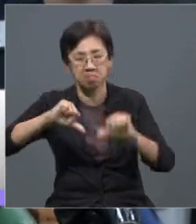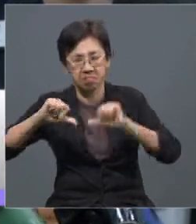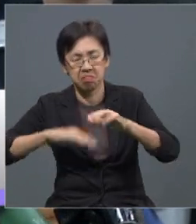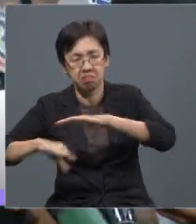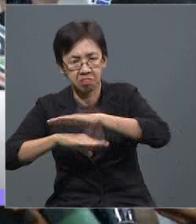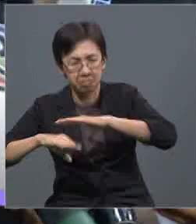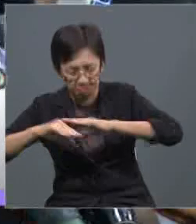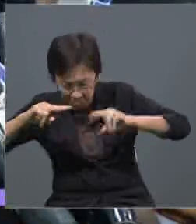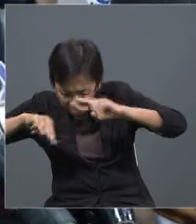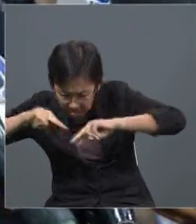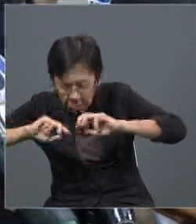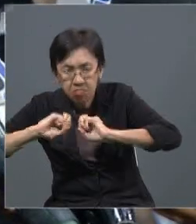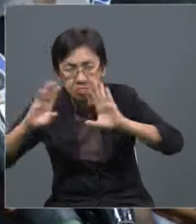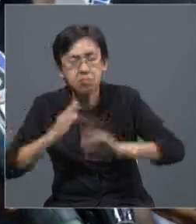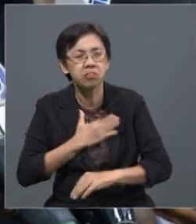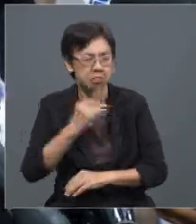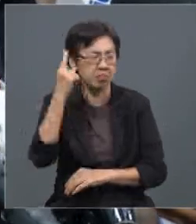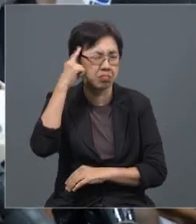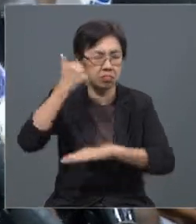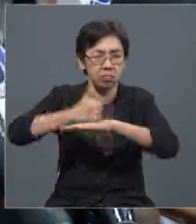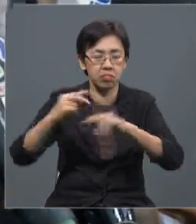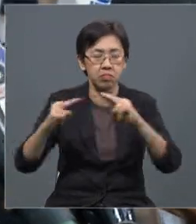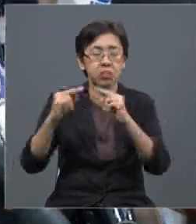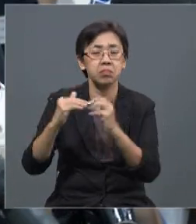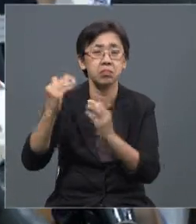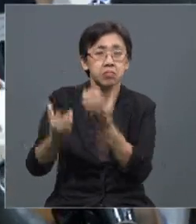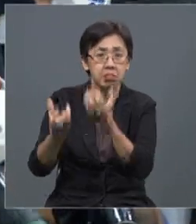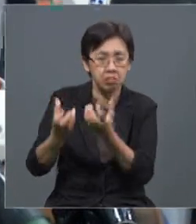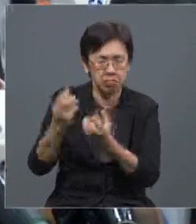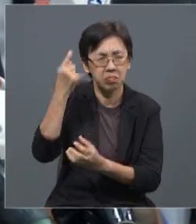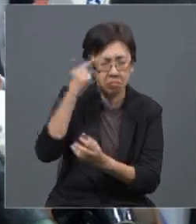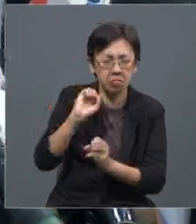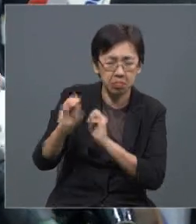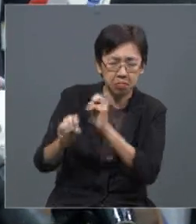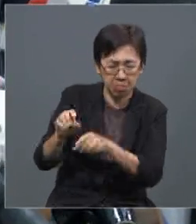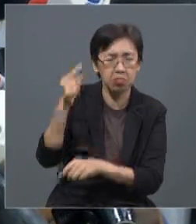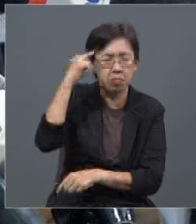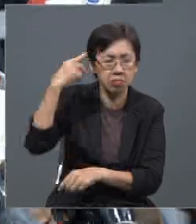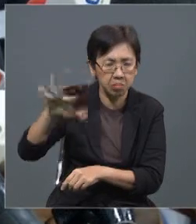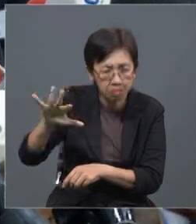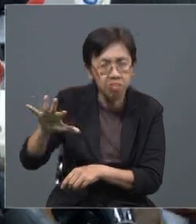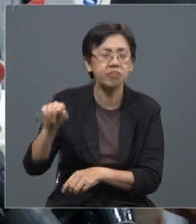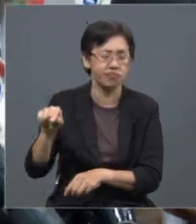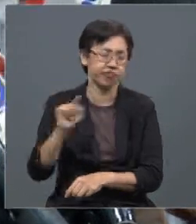ขึ้นนะครับผมเชื่อว่าเรื่องนี้ทางรัฐมนตรียุติธรรมนะครับได้ยินเสียงเรียกร้องมาแล้วนะครับผมเชื่อว่าเขาค